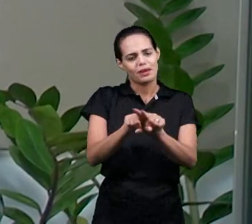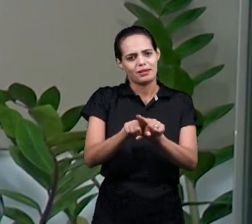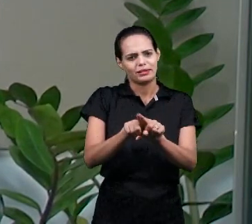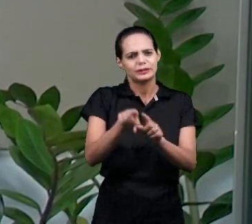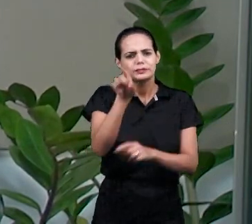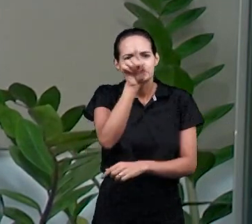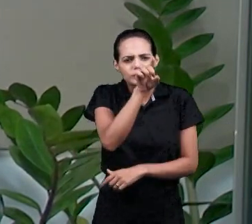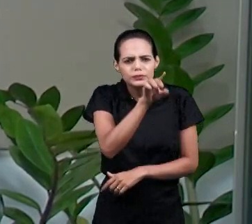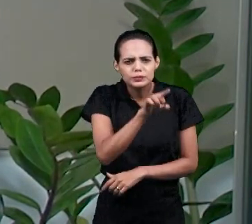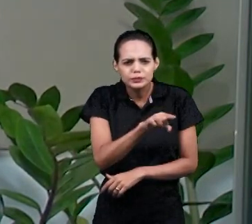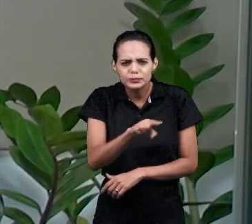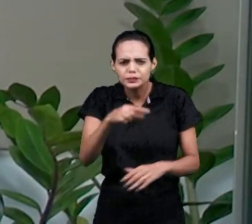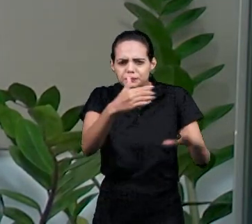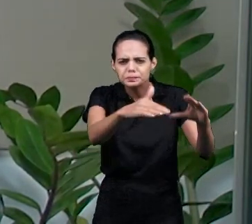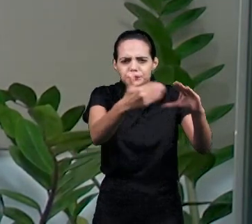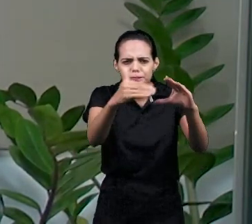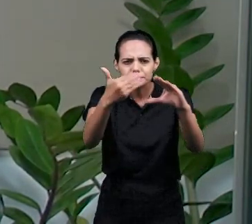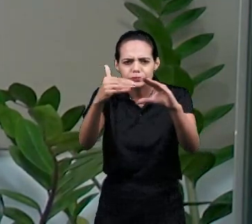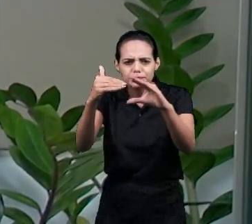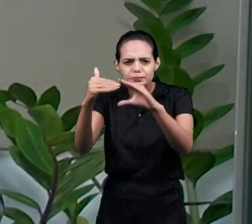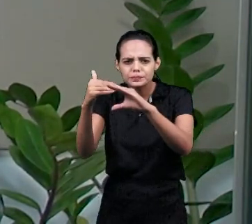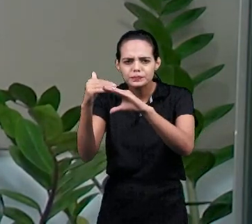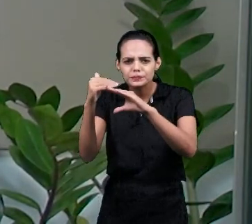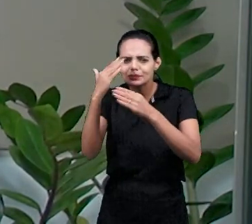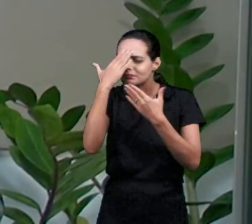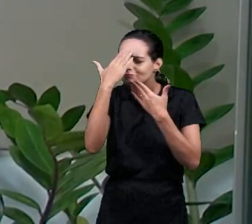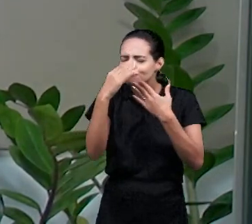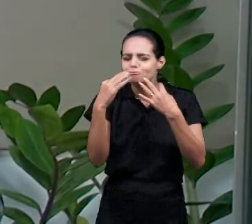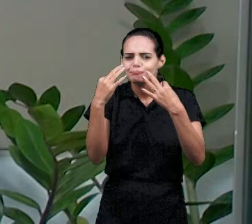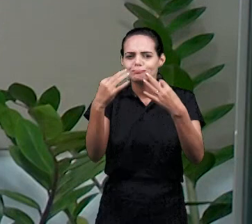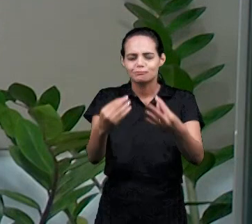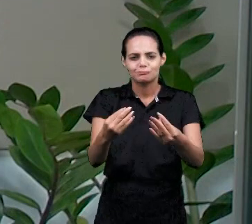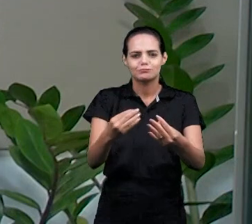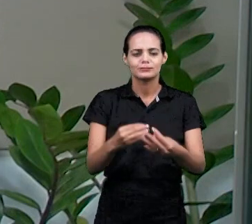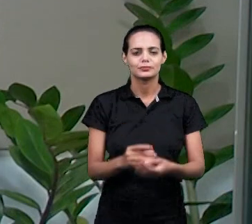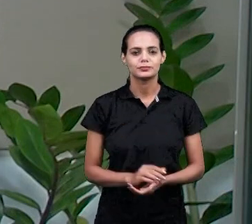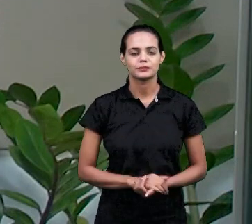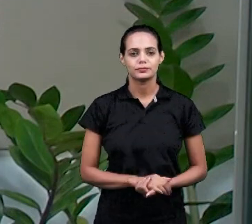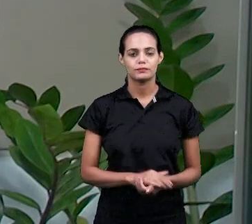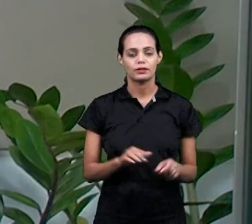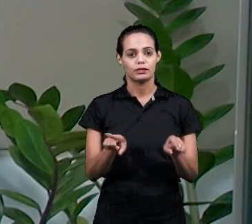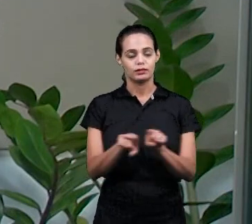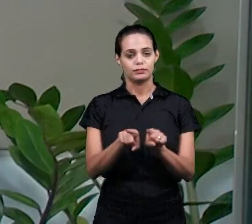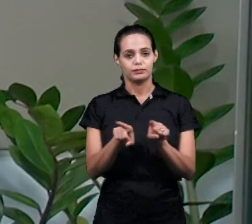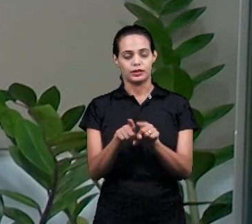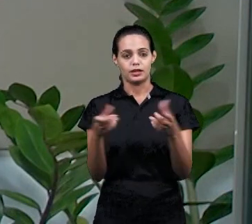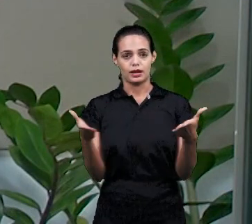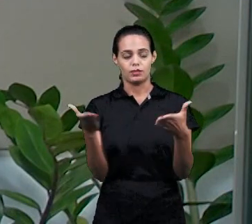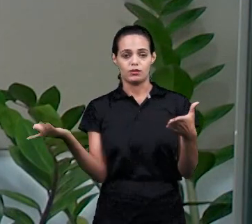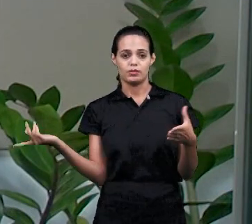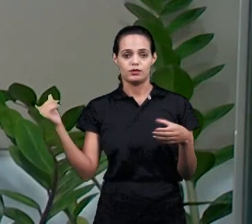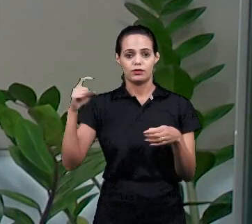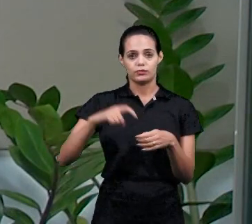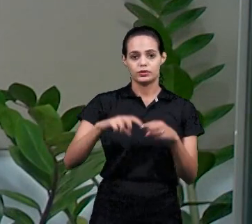leur correspondance. Mais j'aimerais ici aussi de revenir au sujet de l'école biblique dominicale.